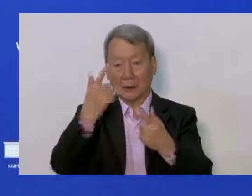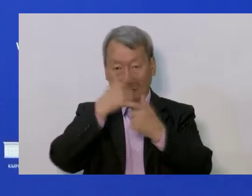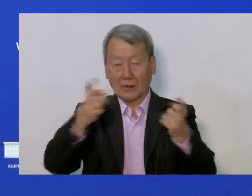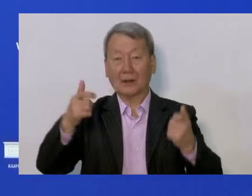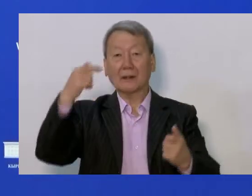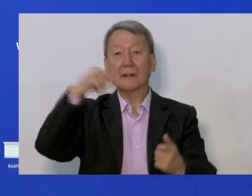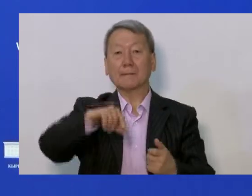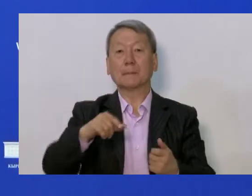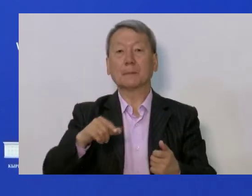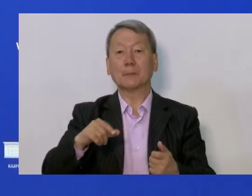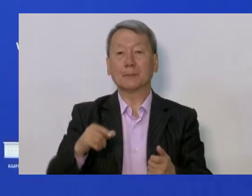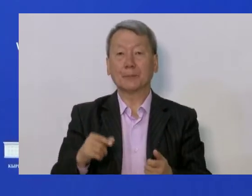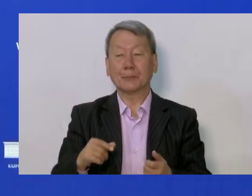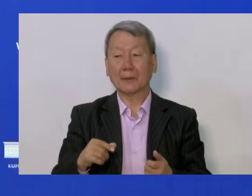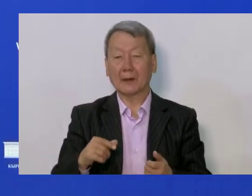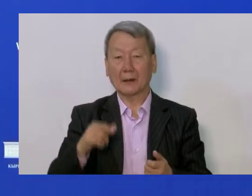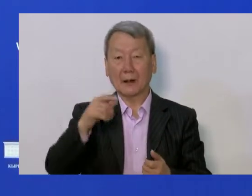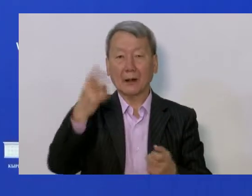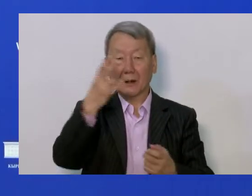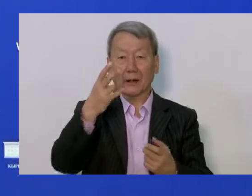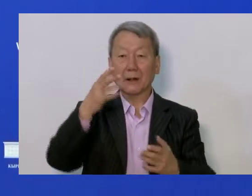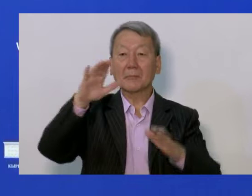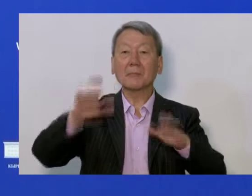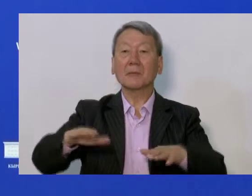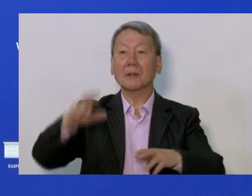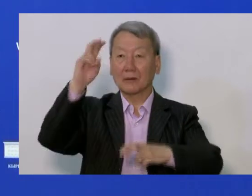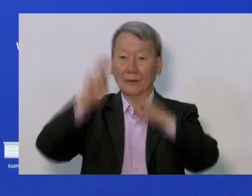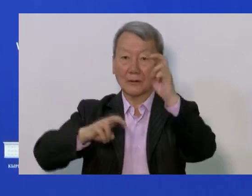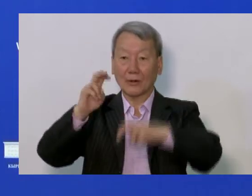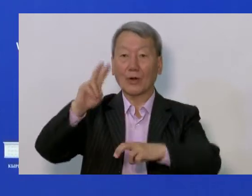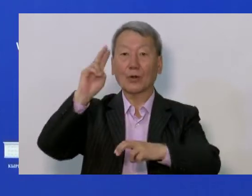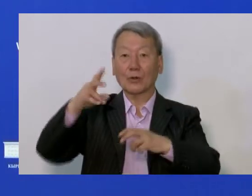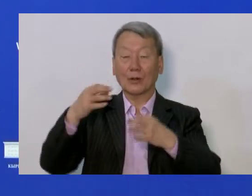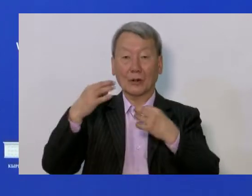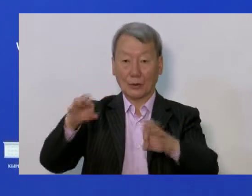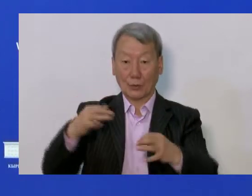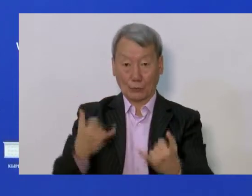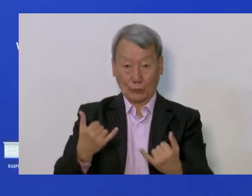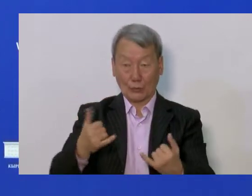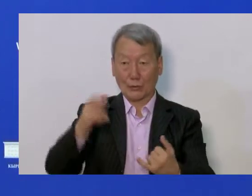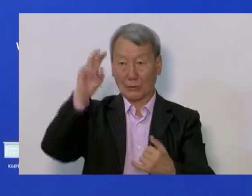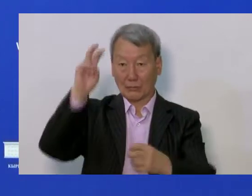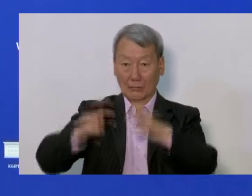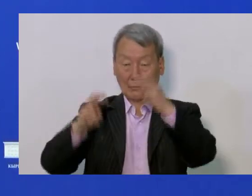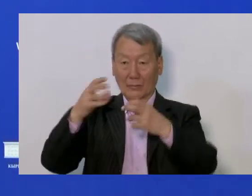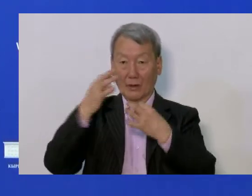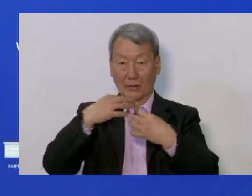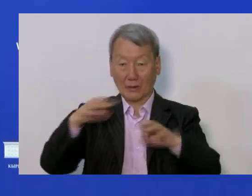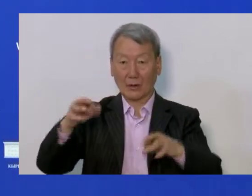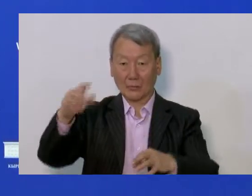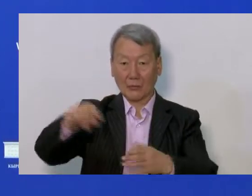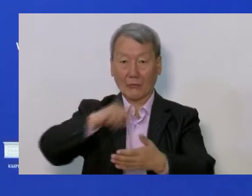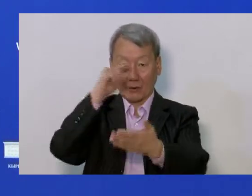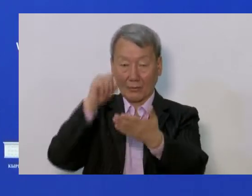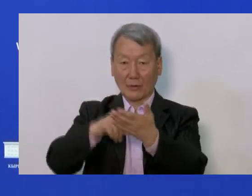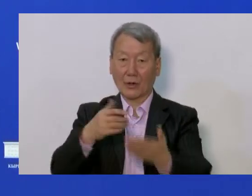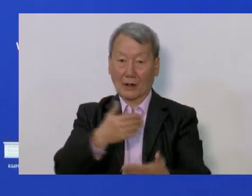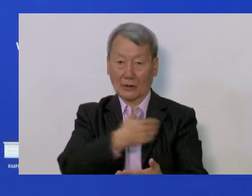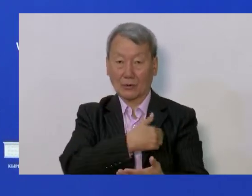учурда бир топ объектилерге деген уруксат бериле элек бүгүнкү күнү. Мына ошол маселени дагы